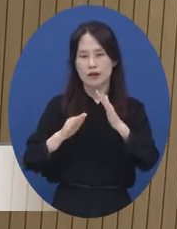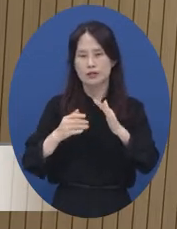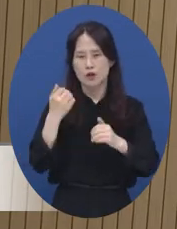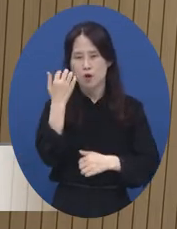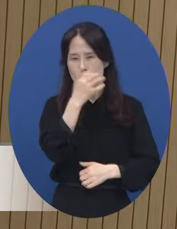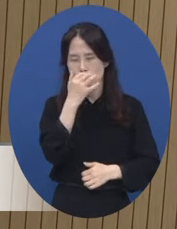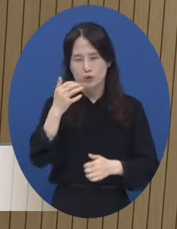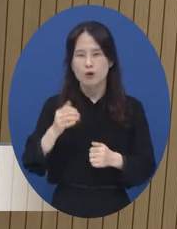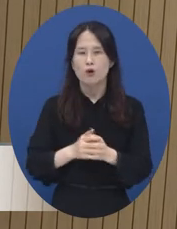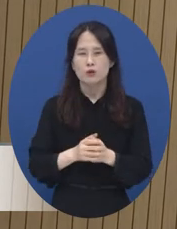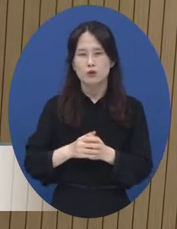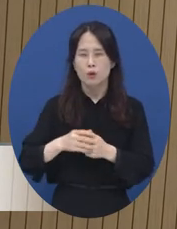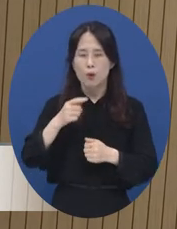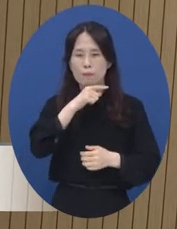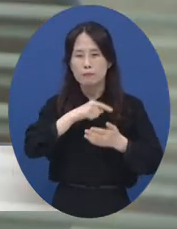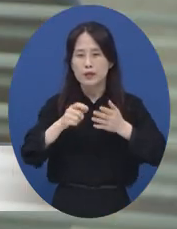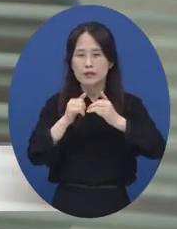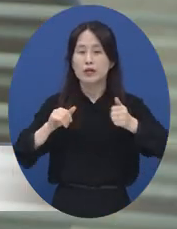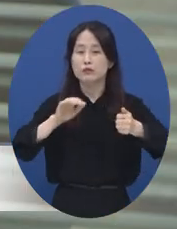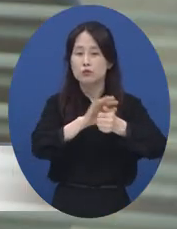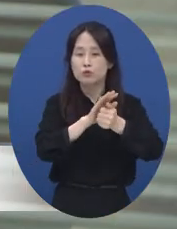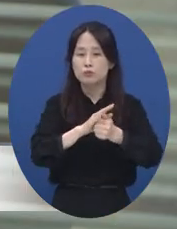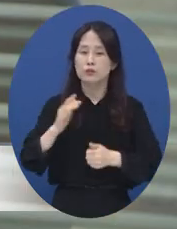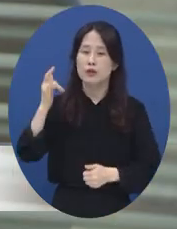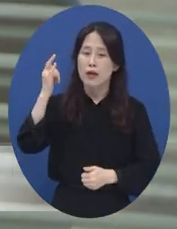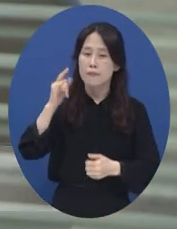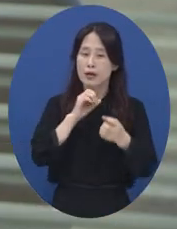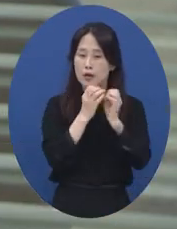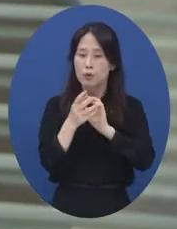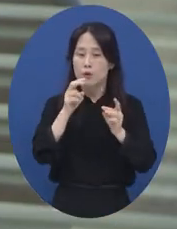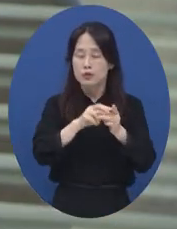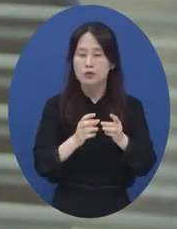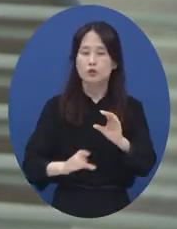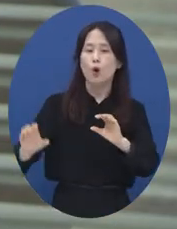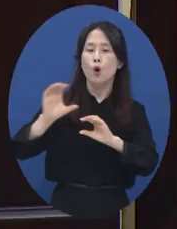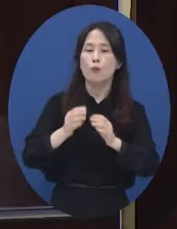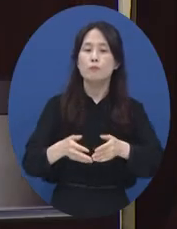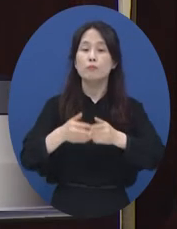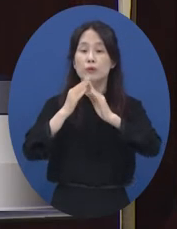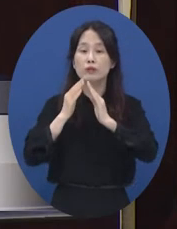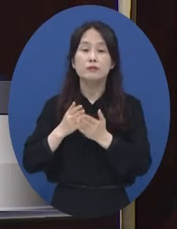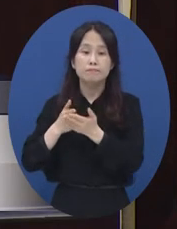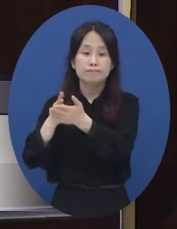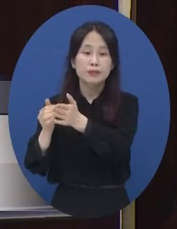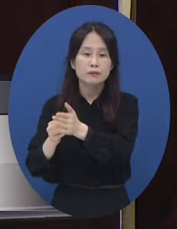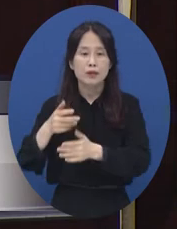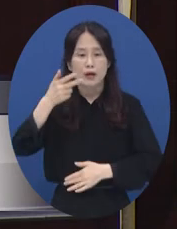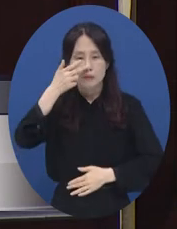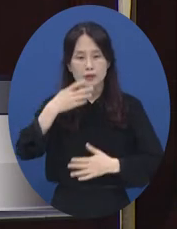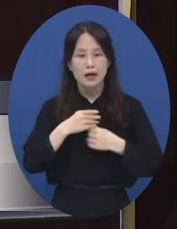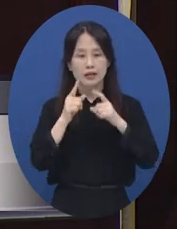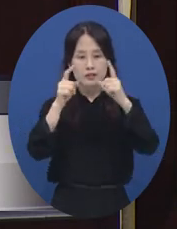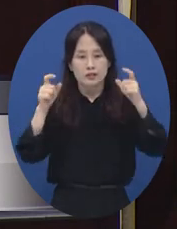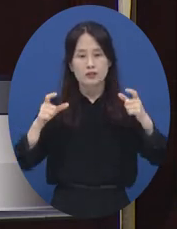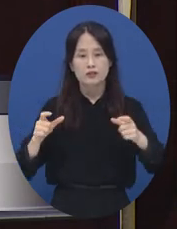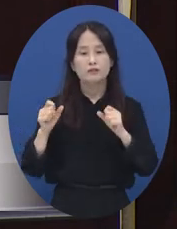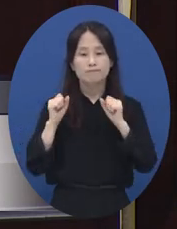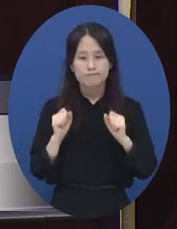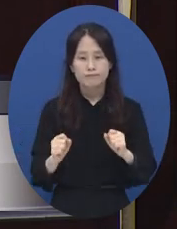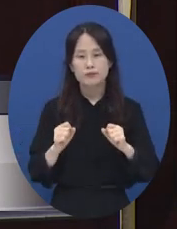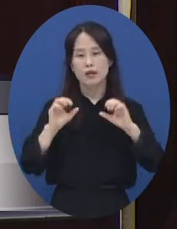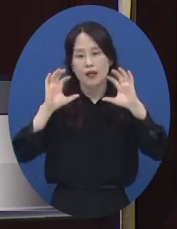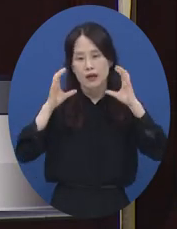지원하는 해바라기 센터 추가 건립이 필요하다 는 의견도 있었습니다 형태 꽝 성적에 거주하는 아동